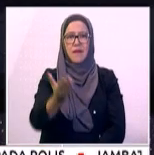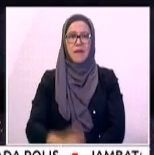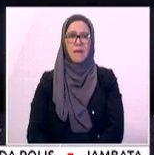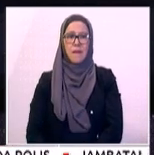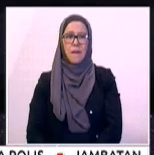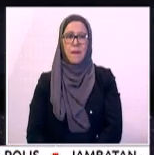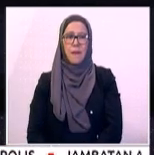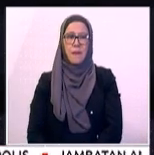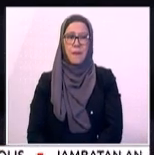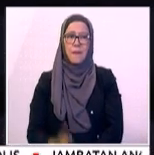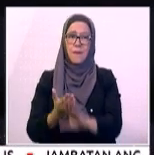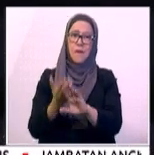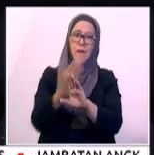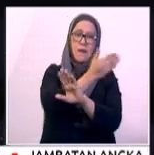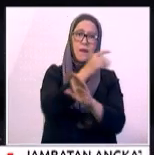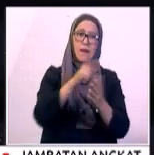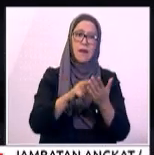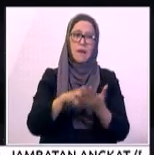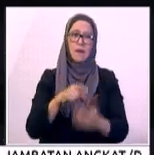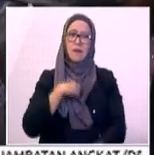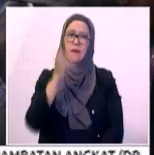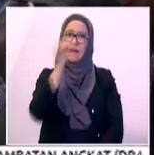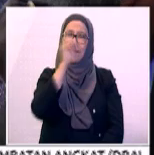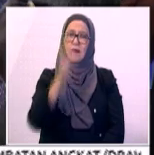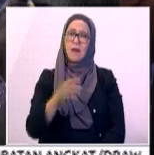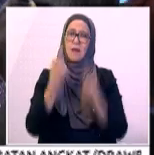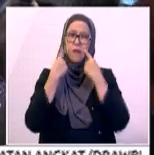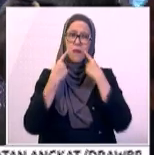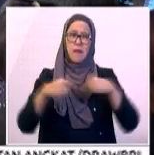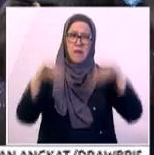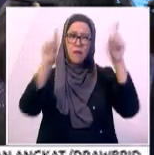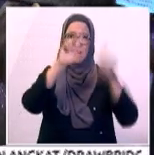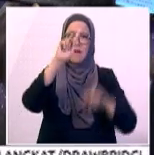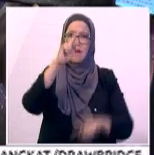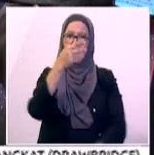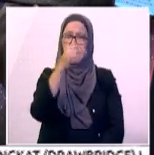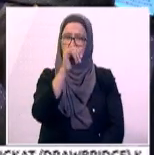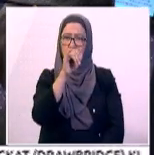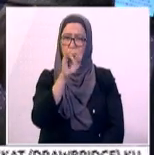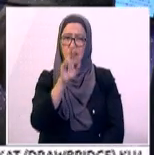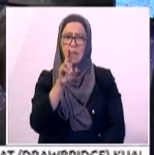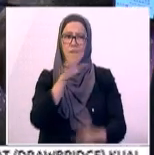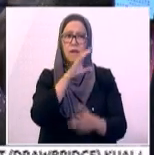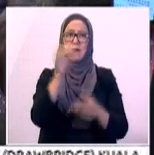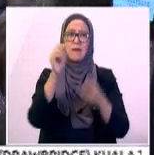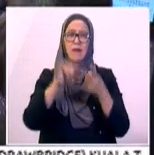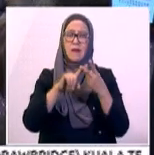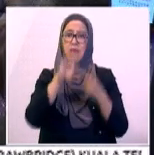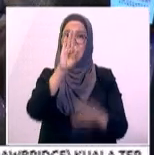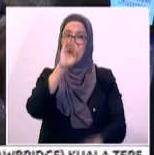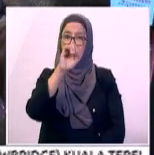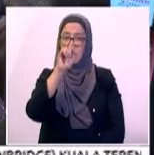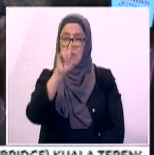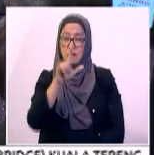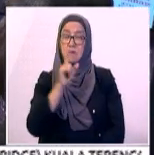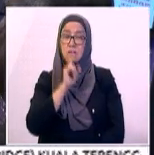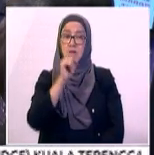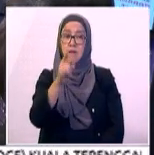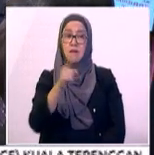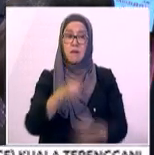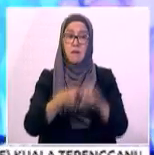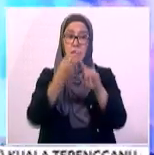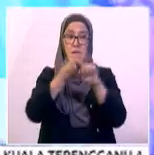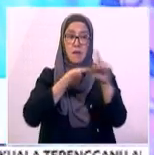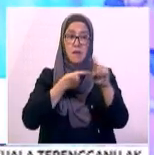Kalau sebelum ini artis popular seperti Kai Bahar dan Fatin Husna lahir dari bakat yang dicungkil menerusi Smule dan